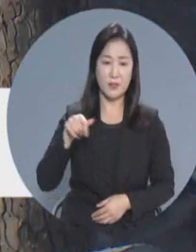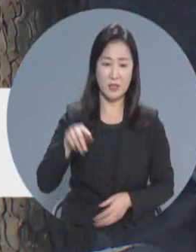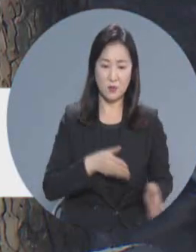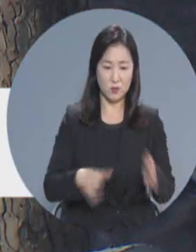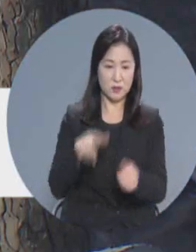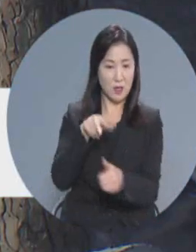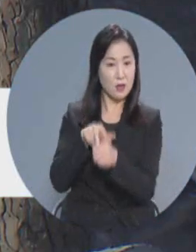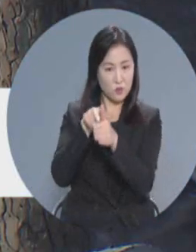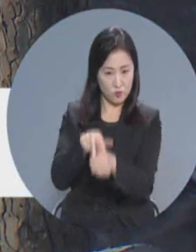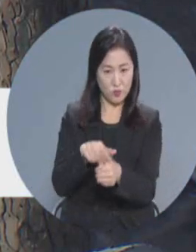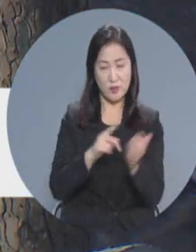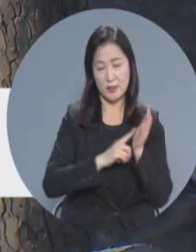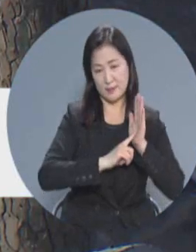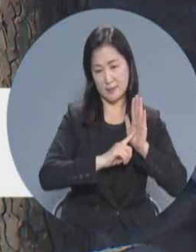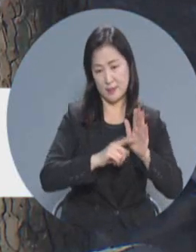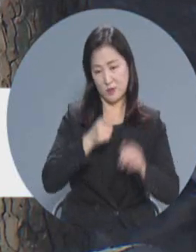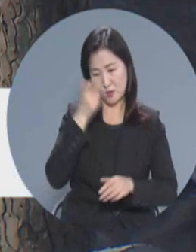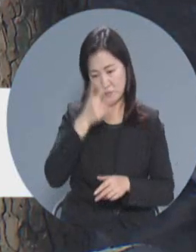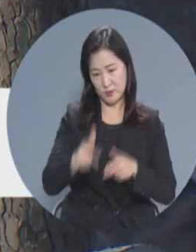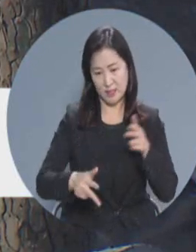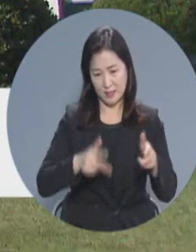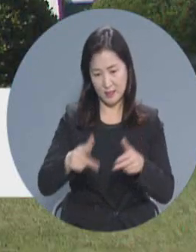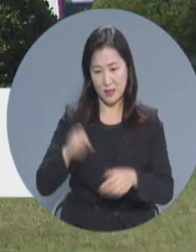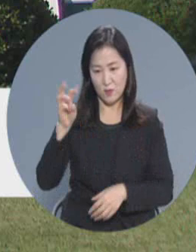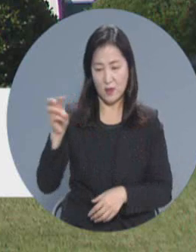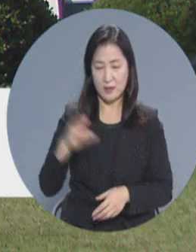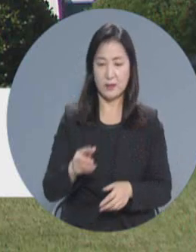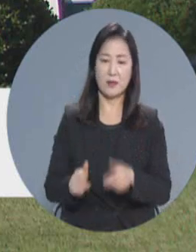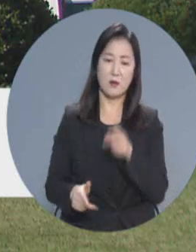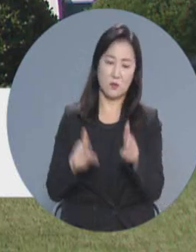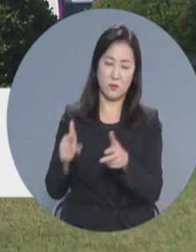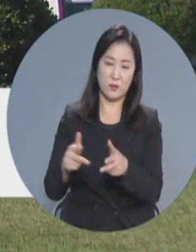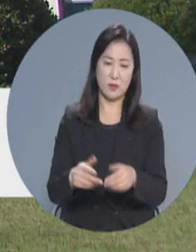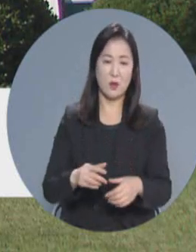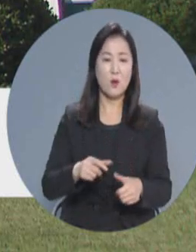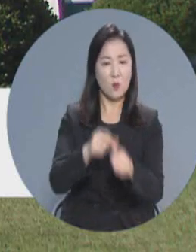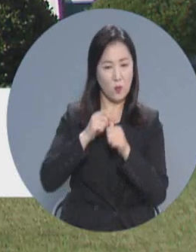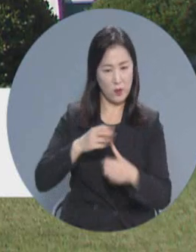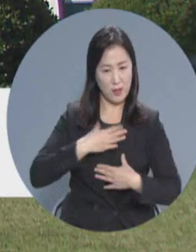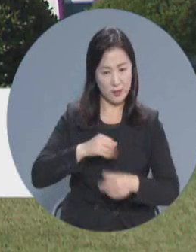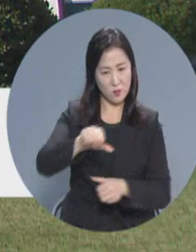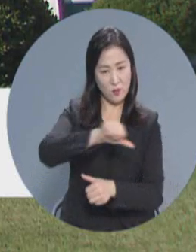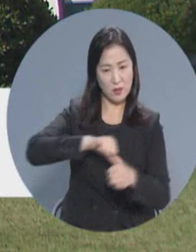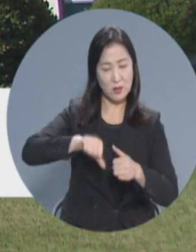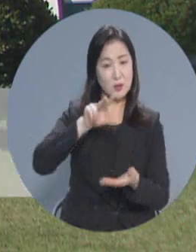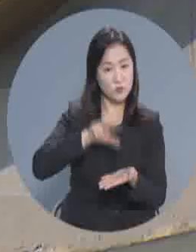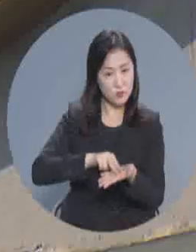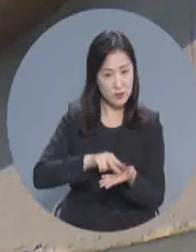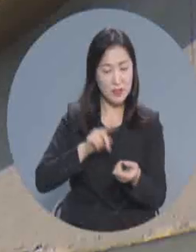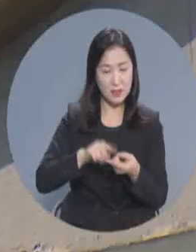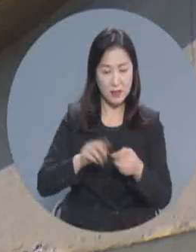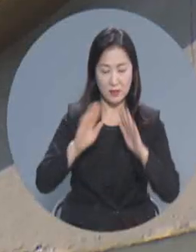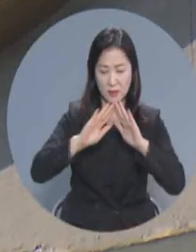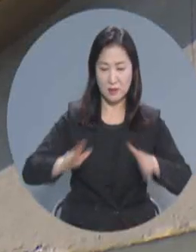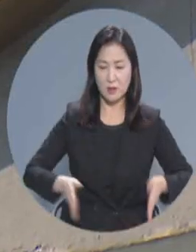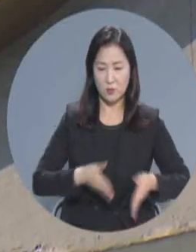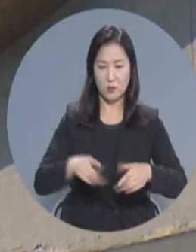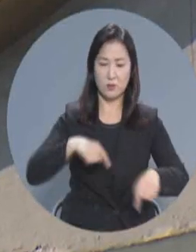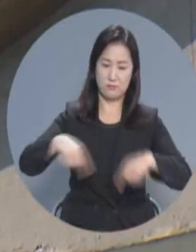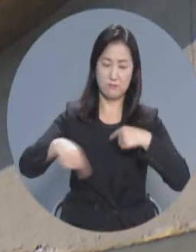도지사 후보 역시 여수산단과 광양제철소의 고용과 안전, 환경 문제에 대해 전라남도가 나서야